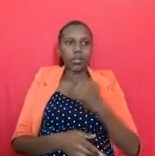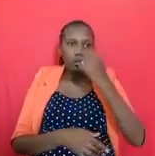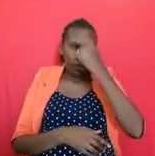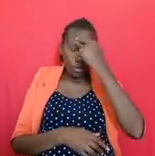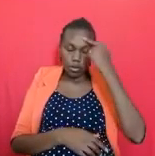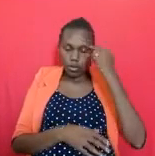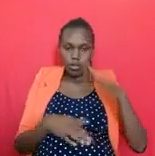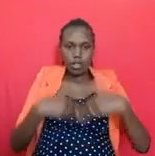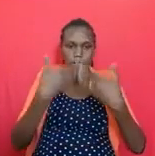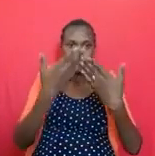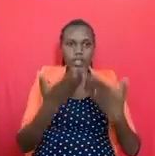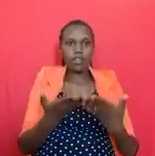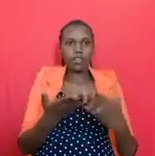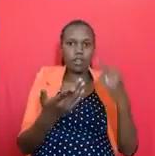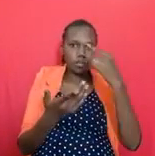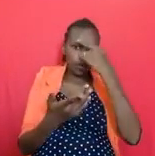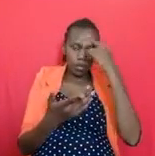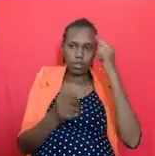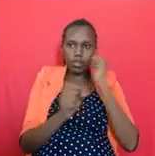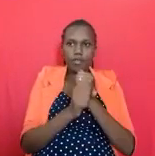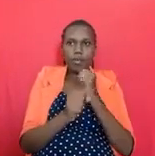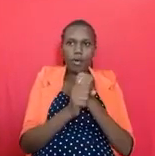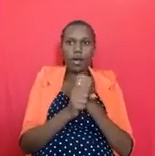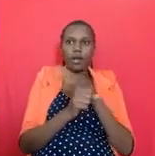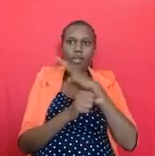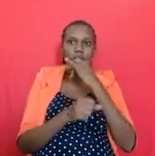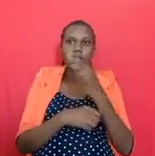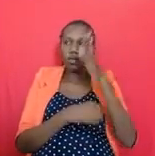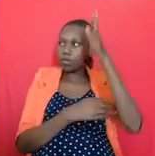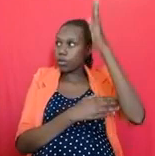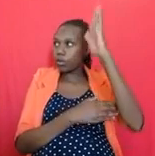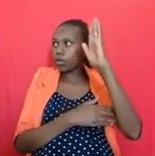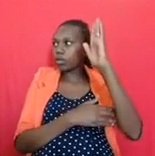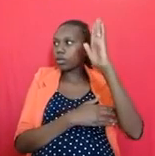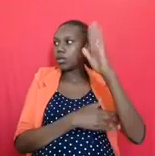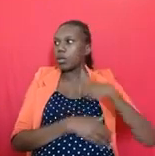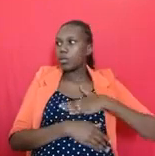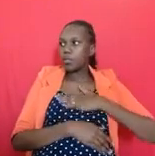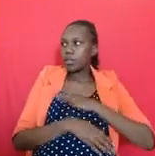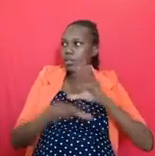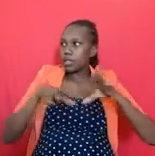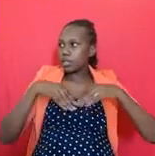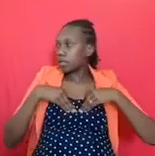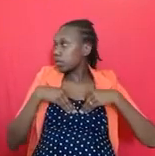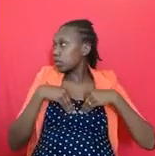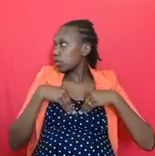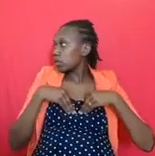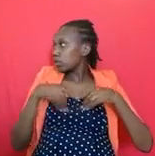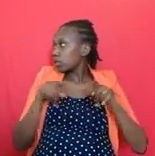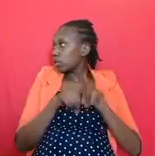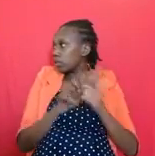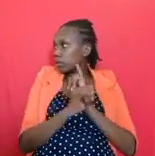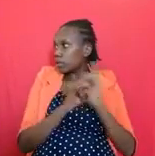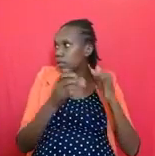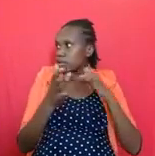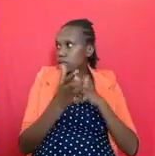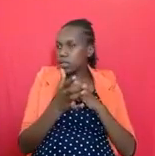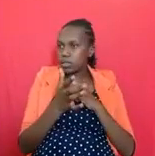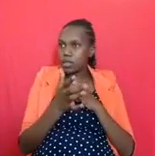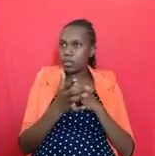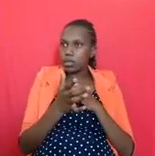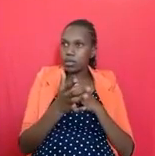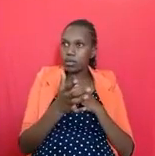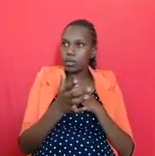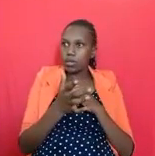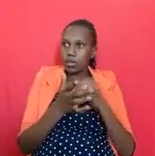ni makurutira ici ni undu wa wira waku gaturumeka ngai itikira guciamukira gucitheria no citherie muno